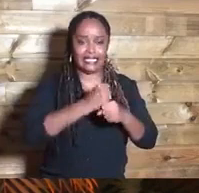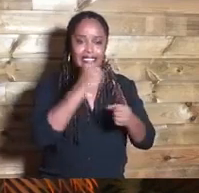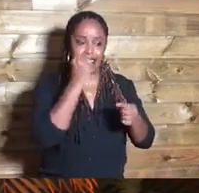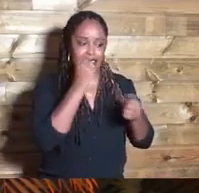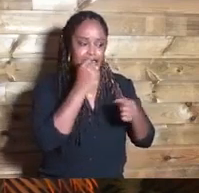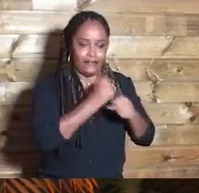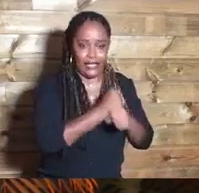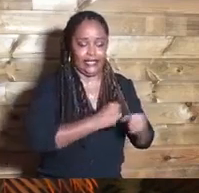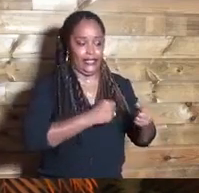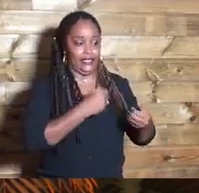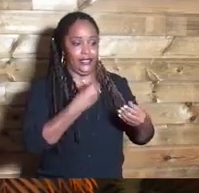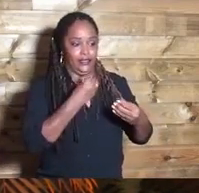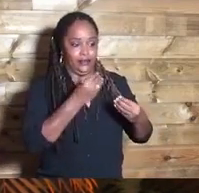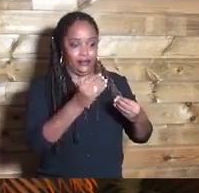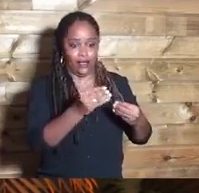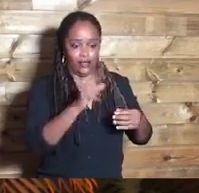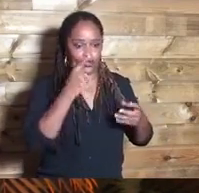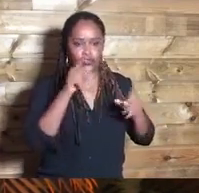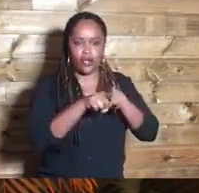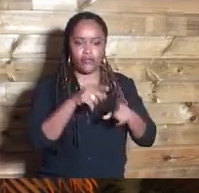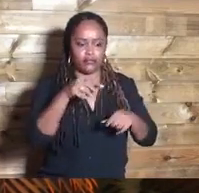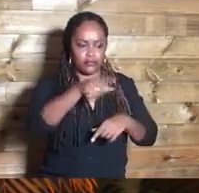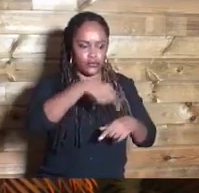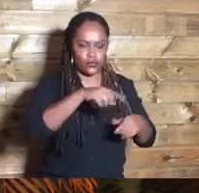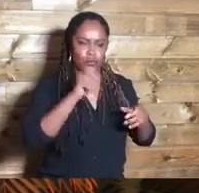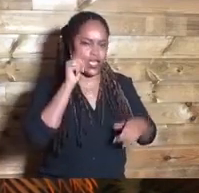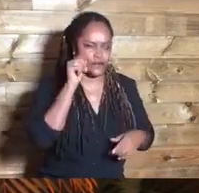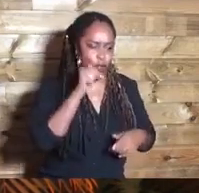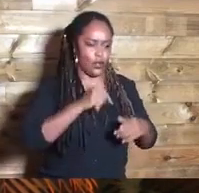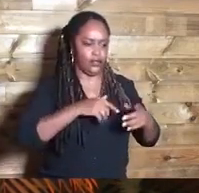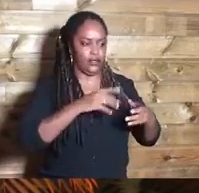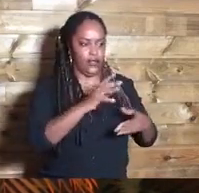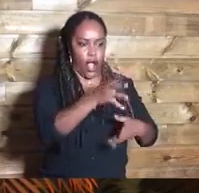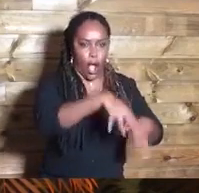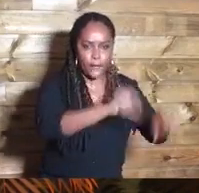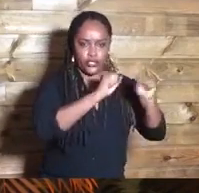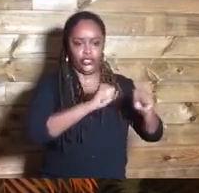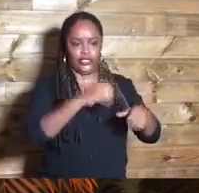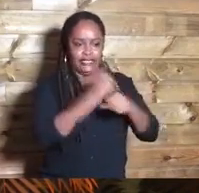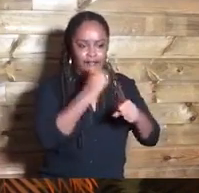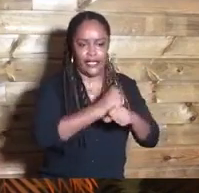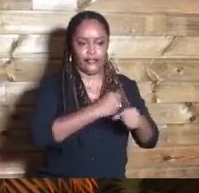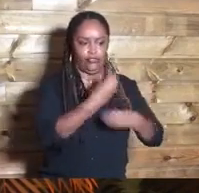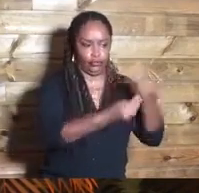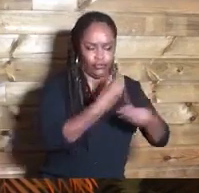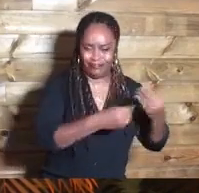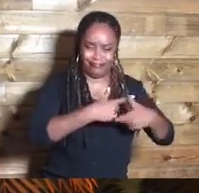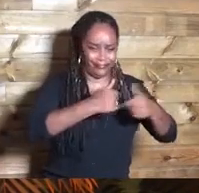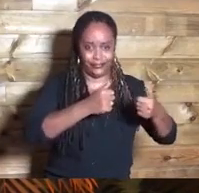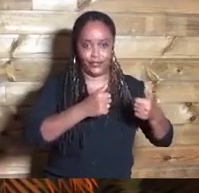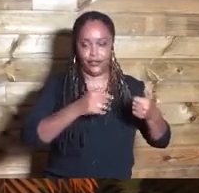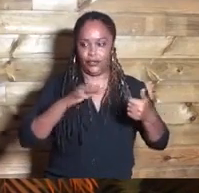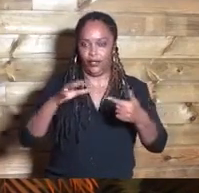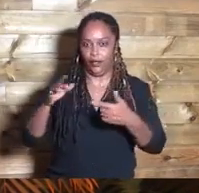valeur ajoutée. Et pourtant, nous sommes toujours les laissés pour compte du système. Système qui ressemble, vous en conviendrez comme moi, toujours à une